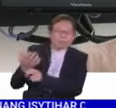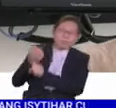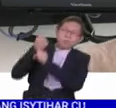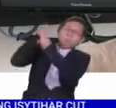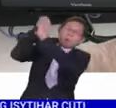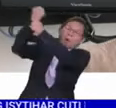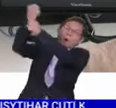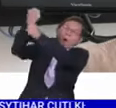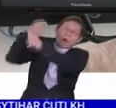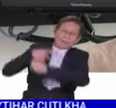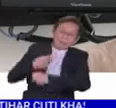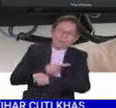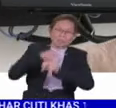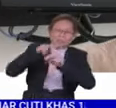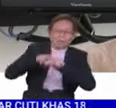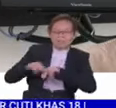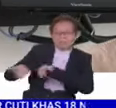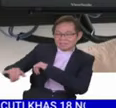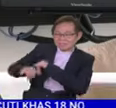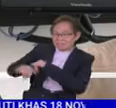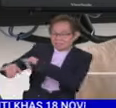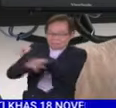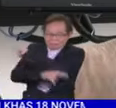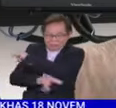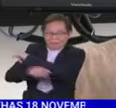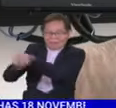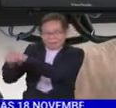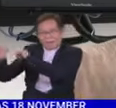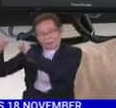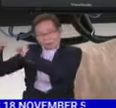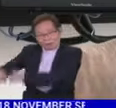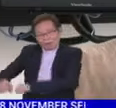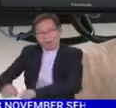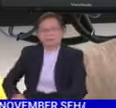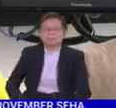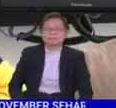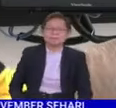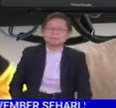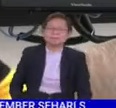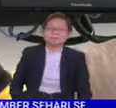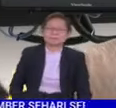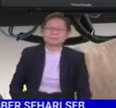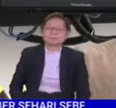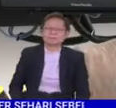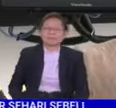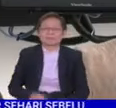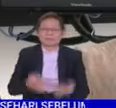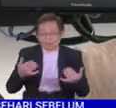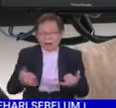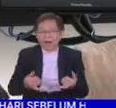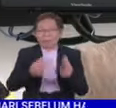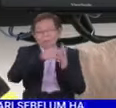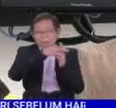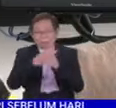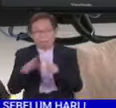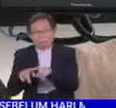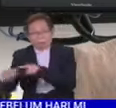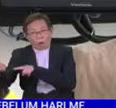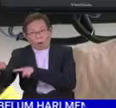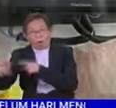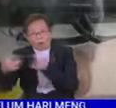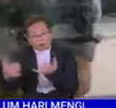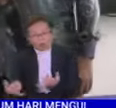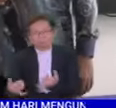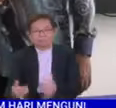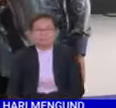pula. Kita boleh duduk sebaris dengan negeri-negeri lain yang lebih mendahului kita dalam bidang rugby ketika